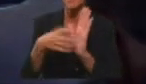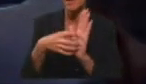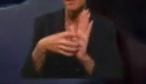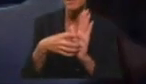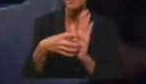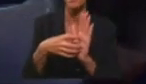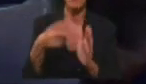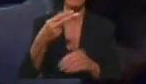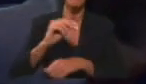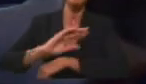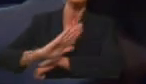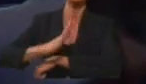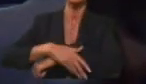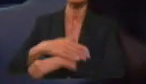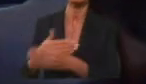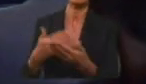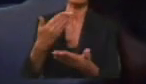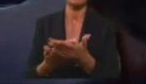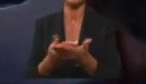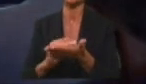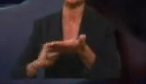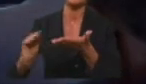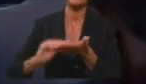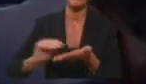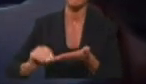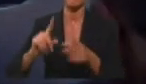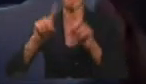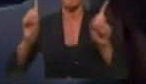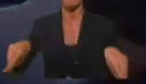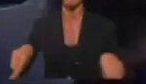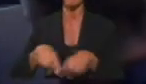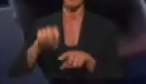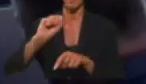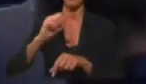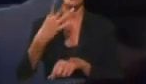tam na podstawie wniosków, tak, pisanych na jakiejś kartce A4.